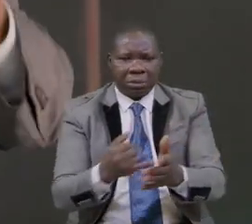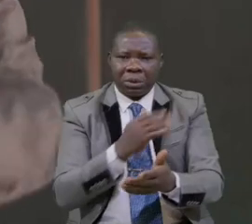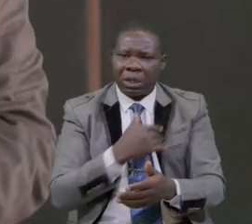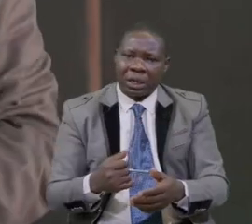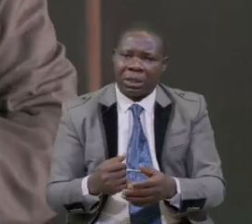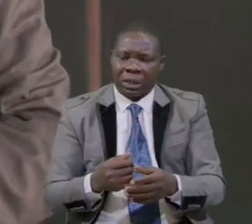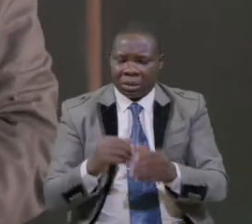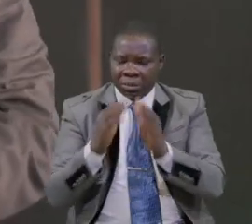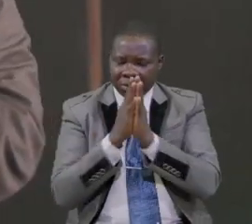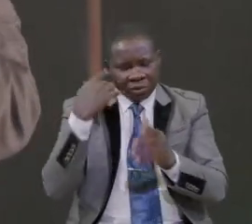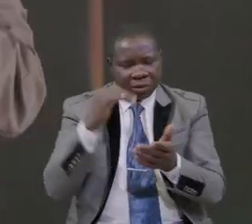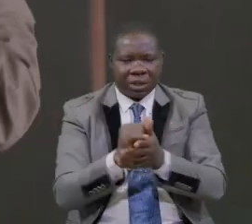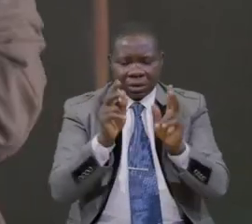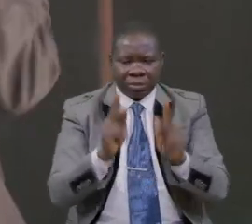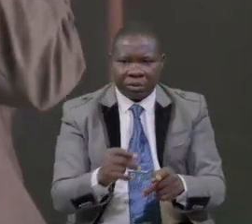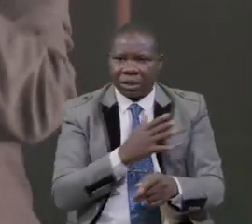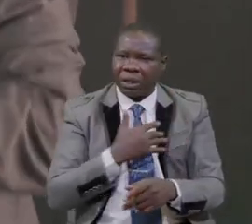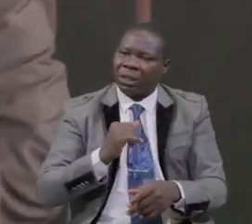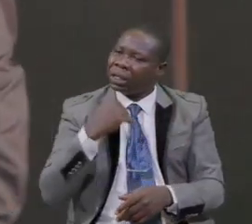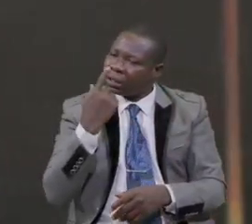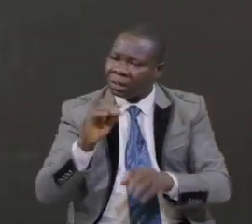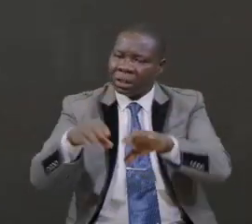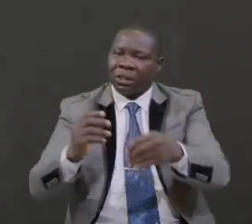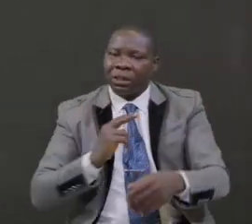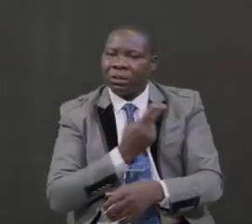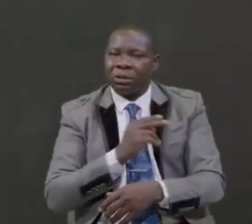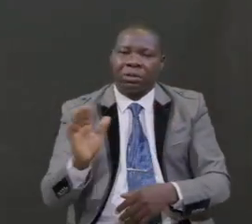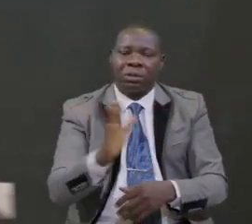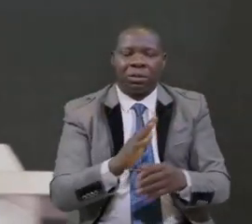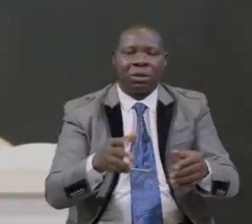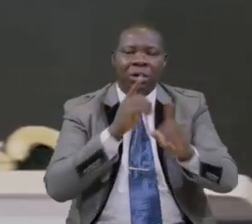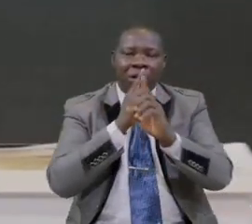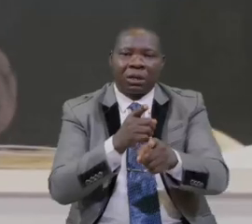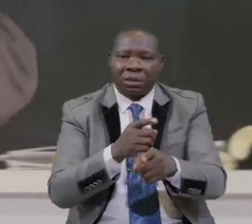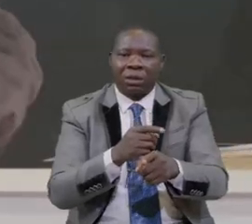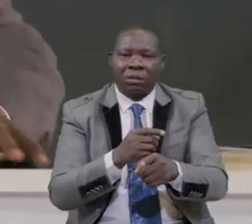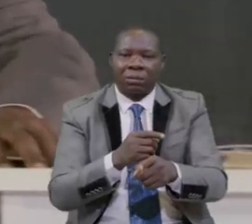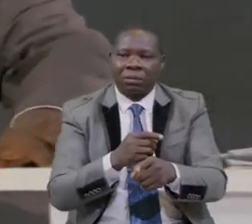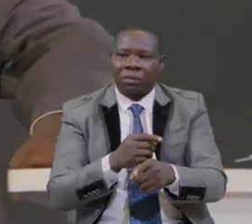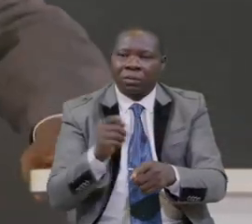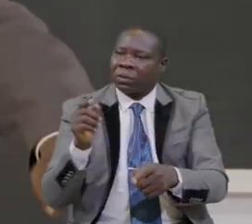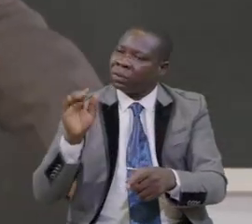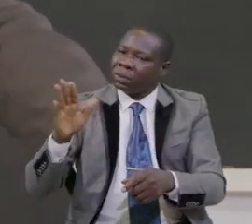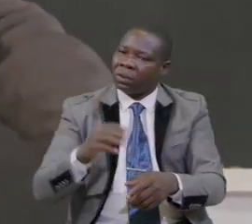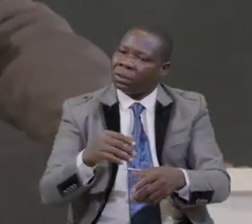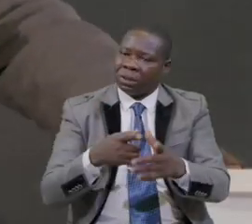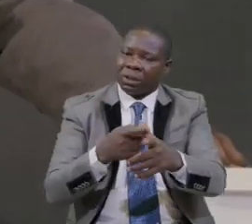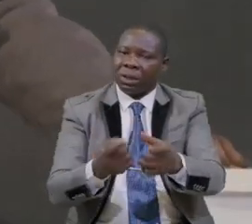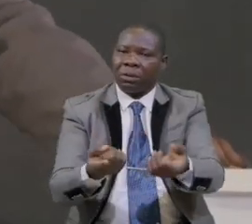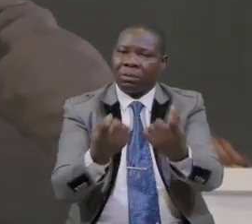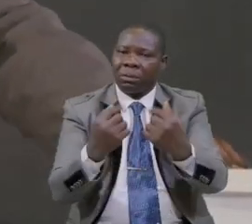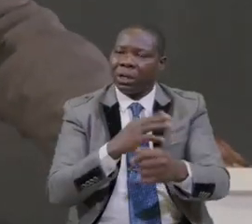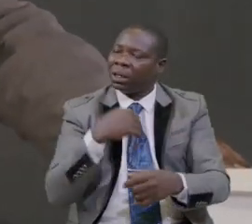personne. J'ai dit, donne-nous ta réponse. Une minute après, elle a couru pour revenir. Je suis guéri.